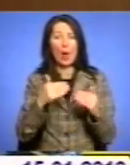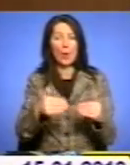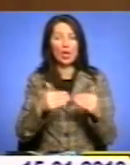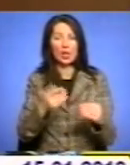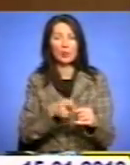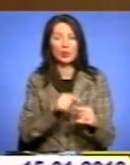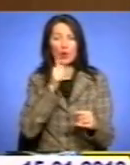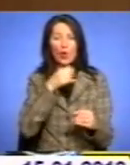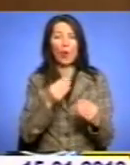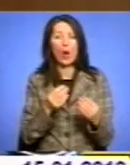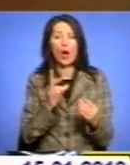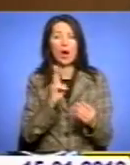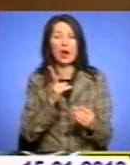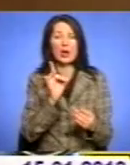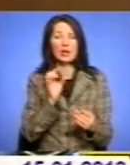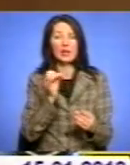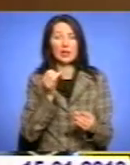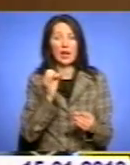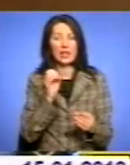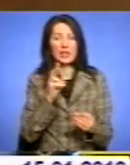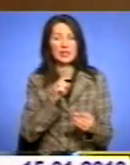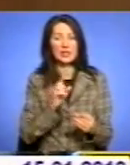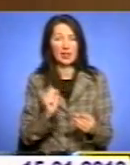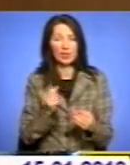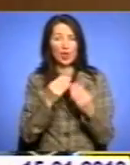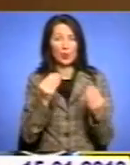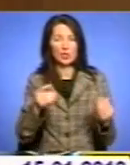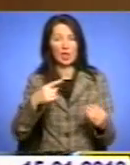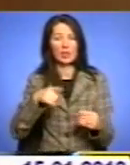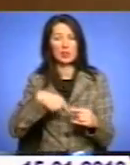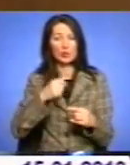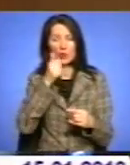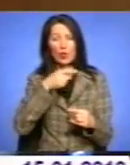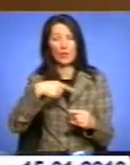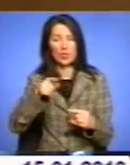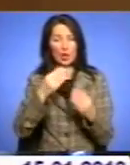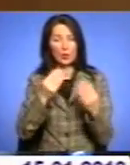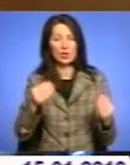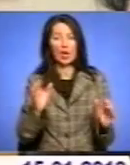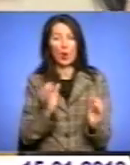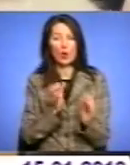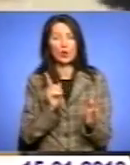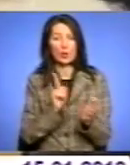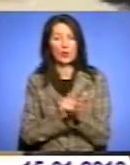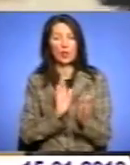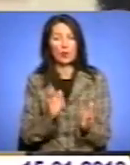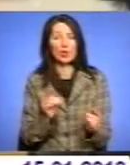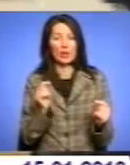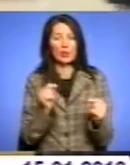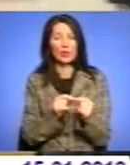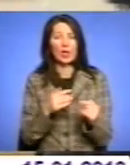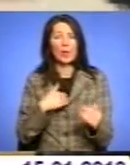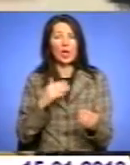музеї, наступному році в інших музеях і так далі. Тому що охорона має бути відповідна. Ми знаходимо ці